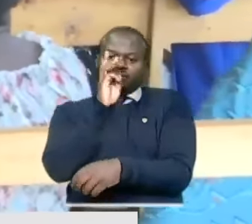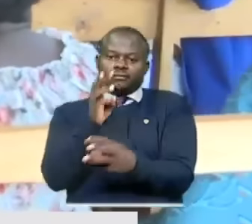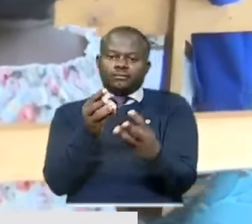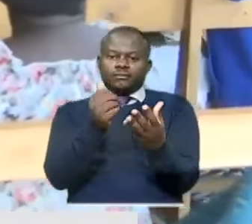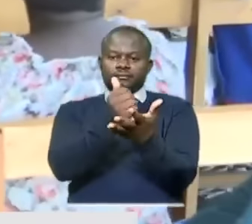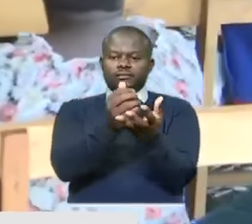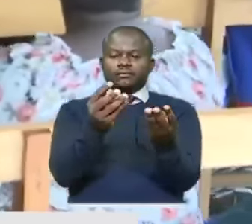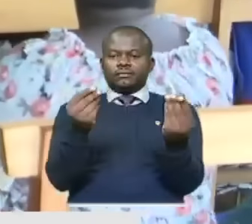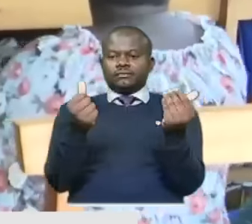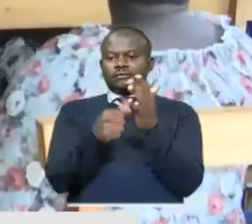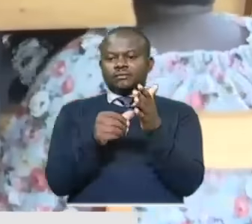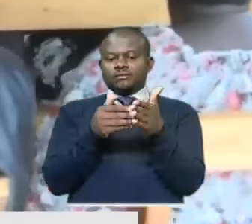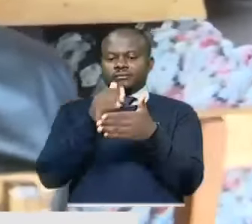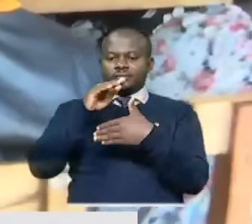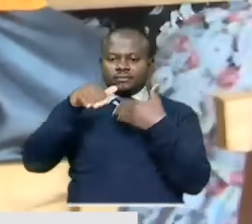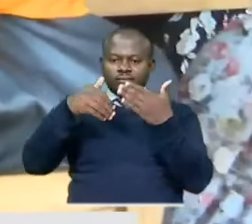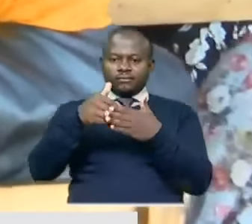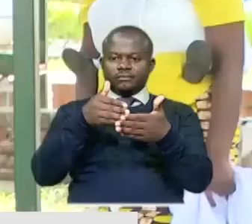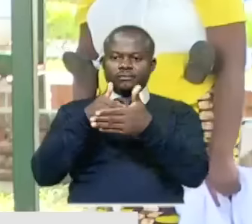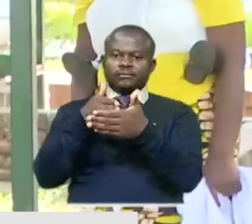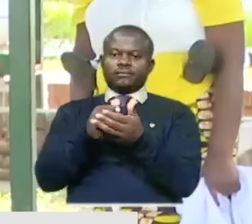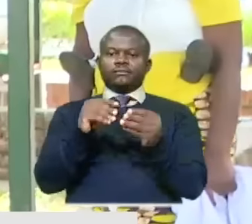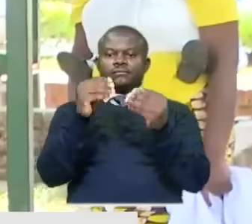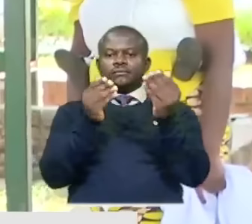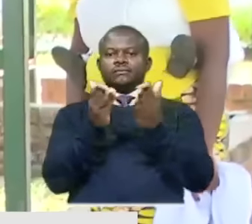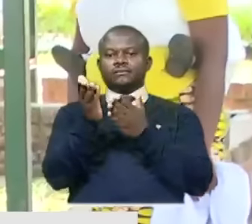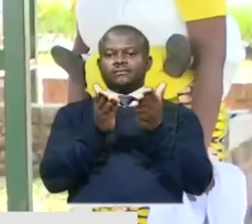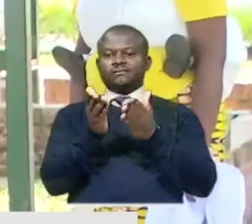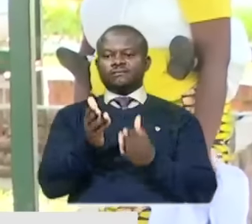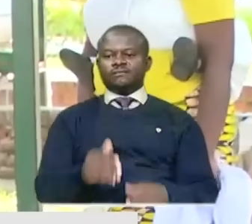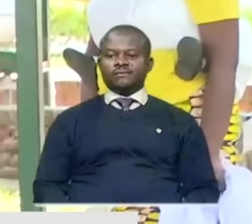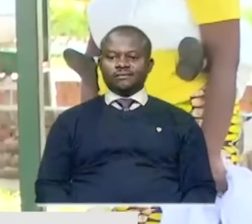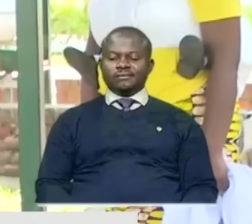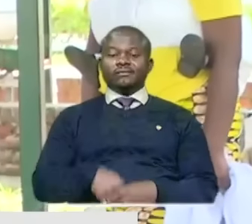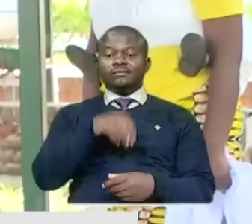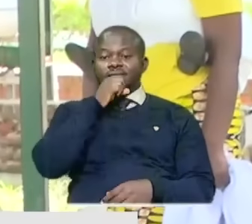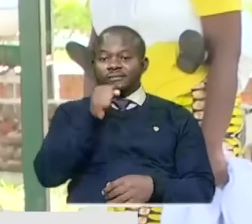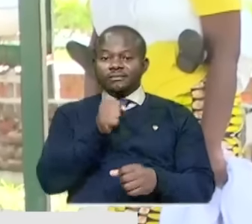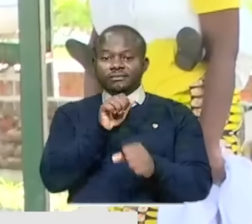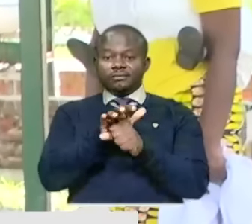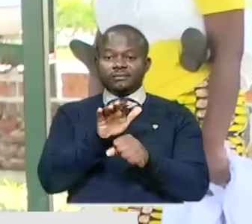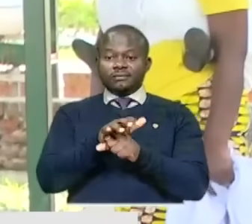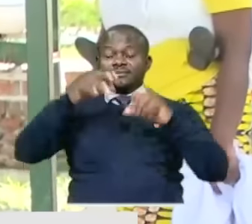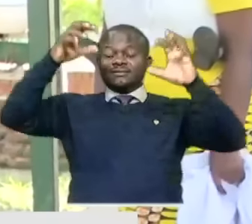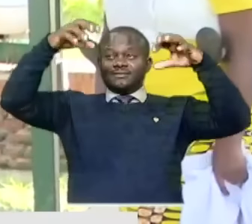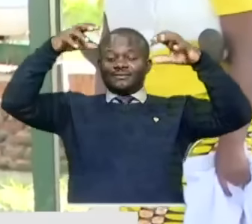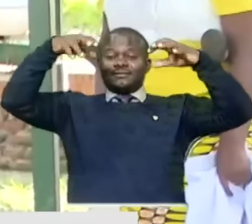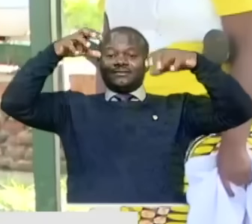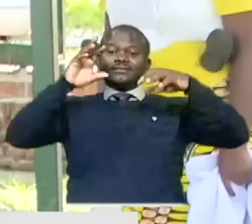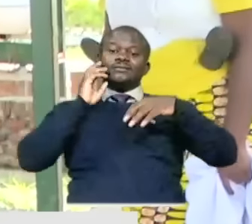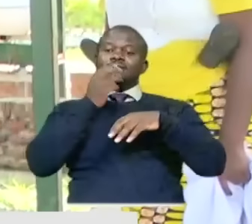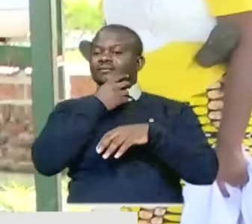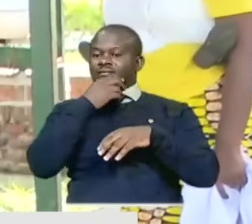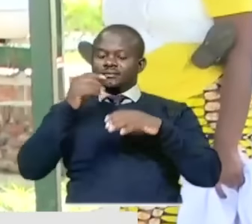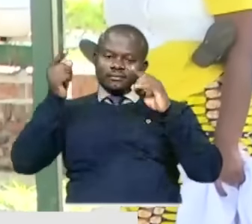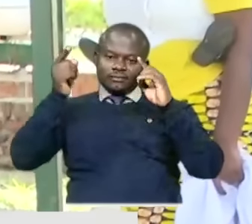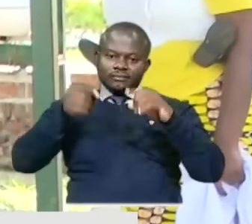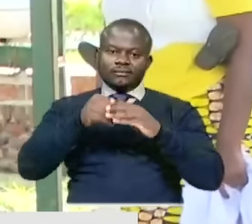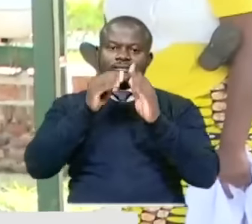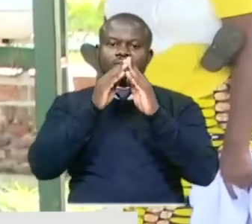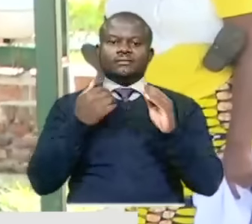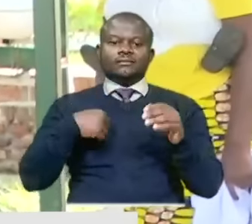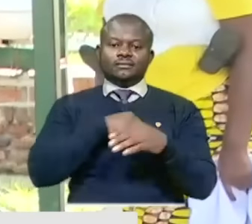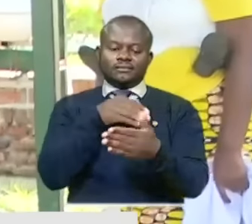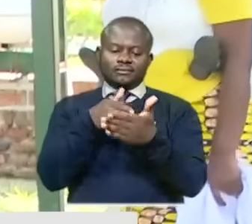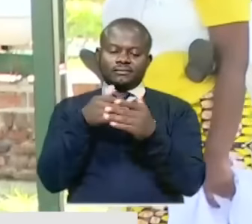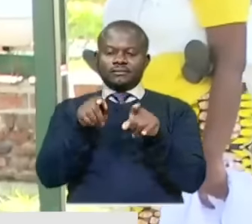imbogamizi zose zabangamiraga imitangire ya serivisi. Byari bishaje cyane, imvura yagwaga, amashahi, amazi akadusanga mu nzu